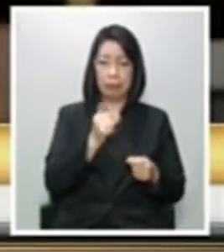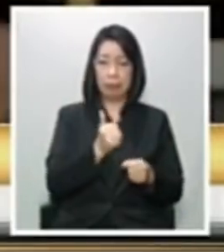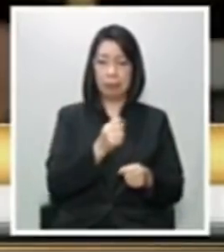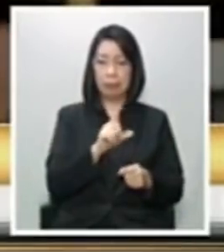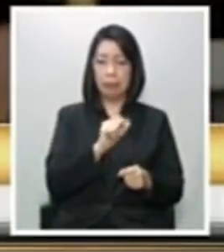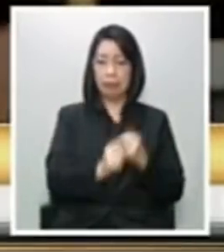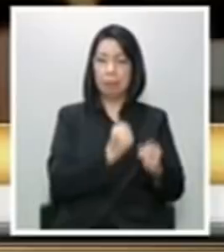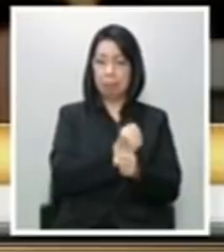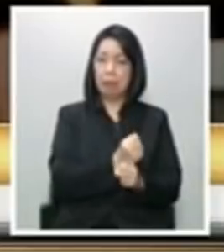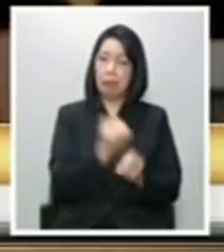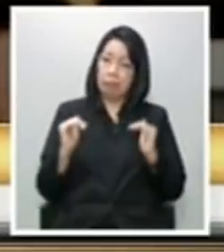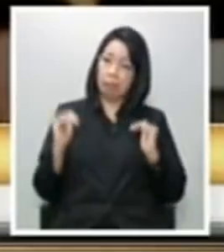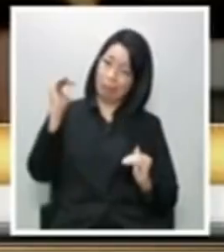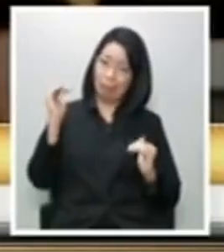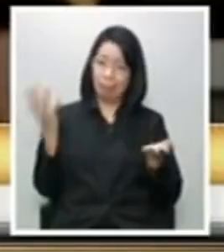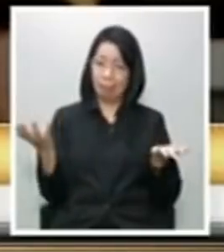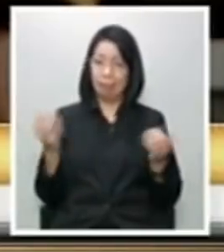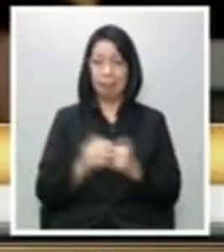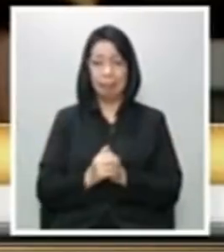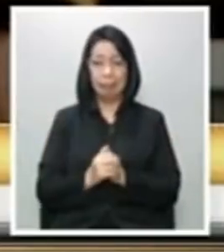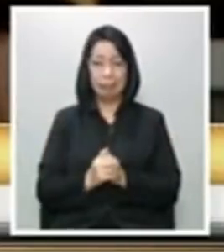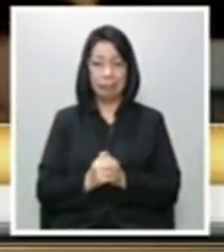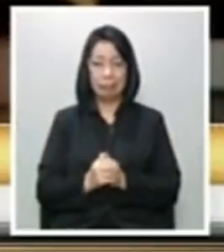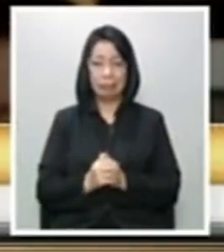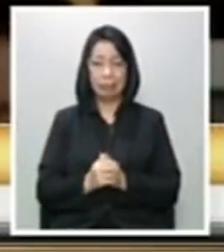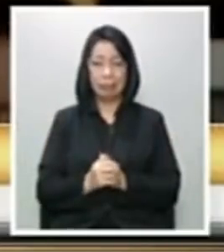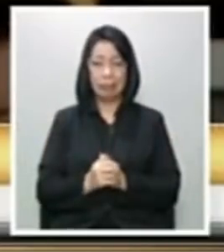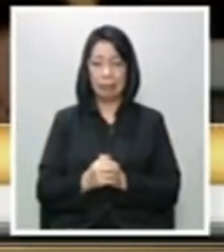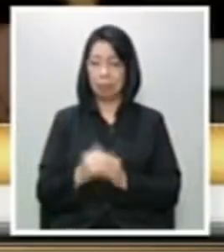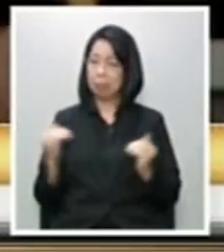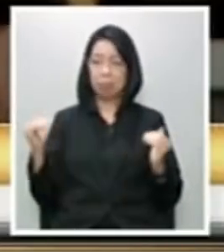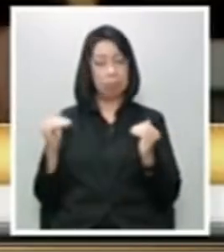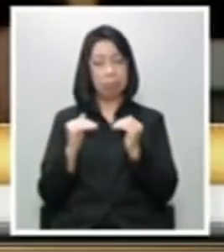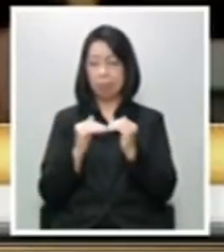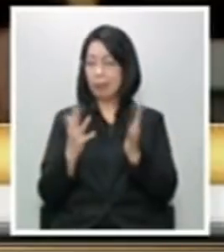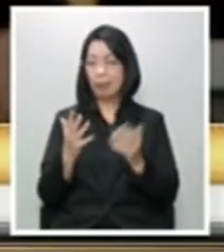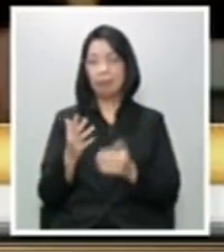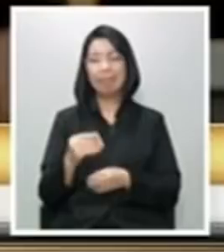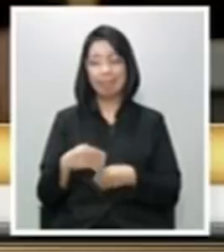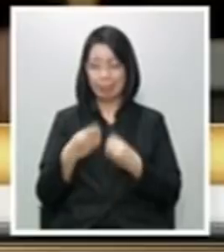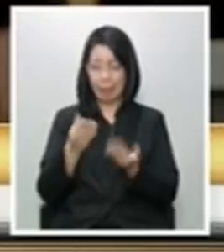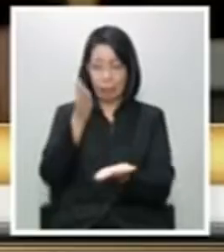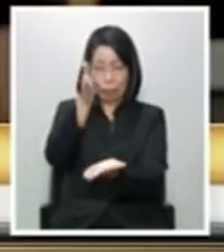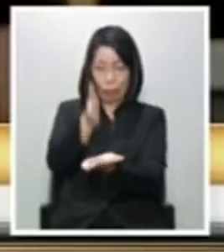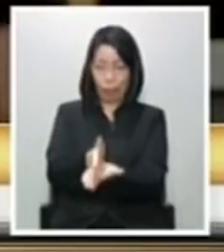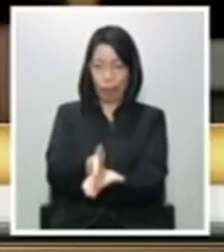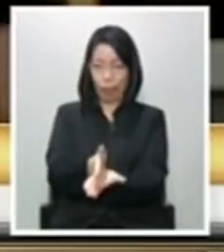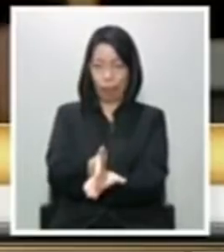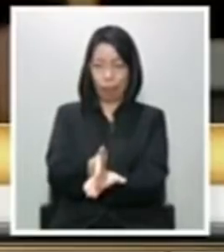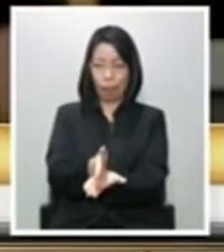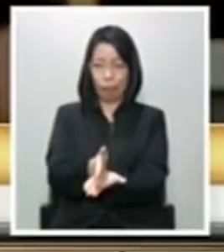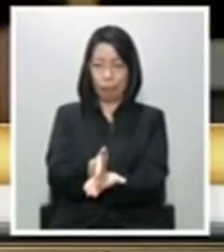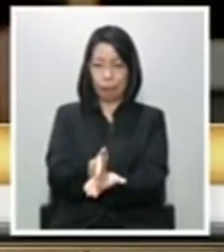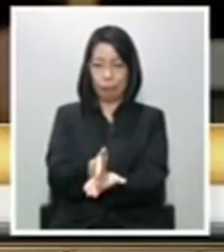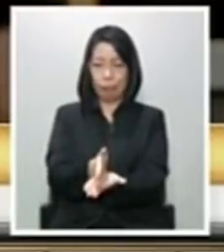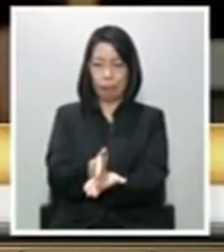ค่20ปีความเหลื่อมล้ำเหล่านี้ความอยุติธรรมเหล่านี้ควรที่จะยุติได้แล้วมันสว